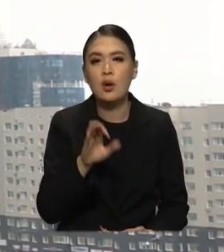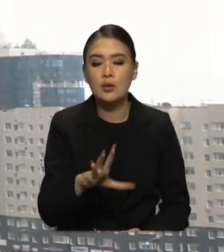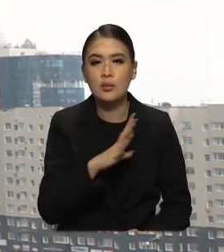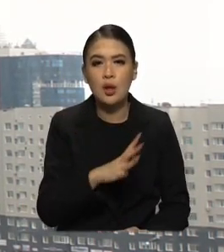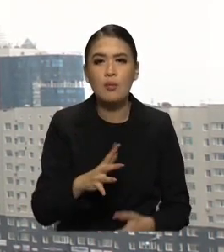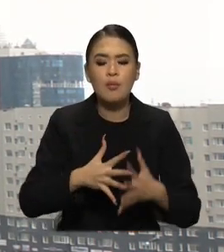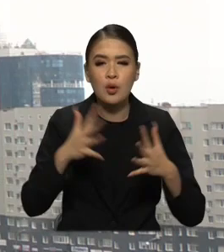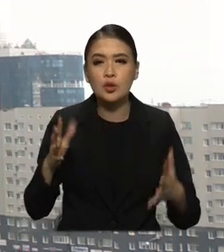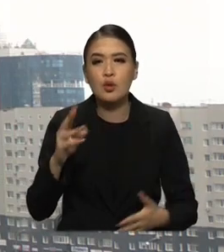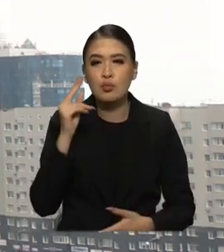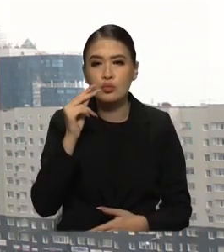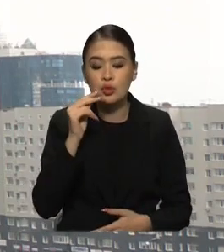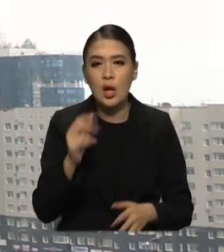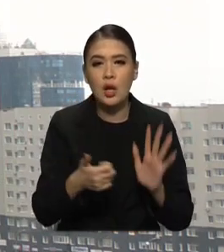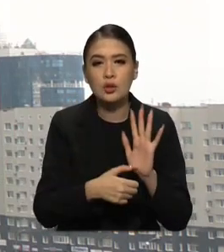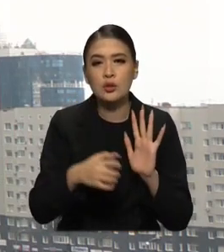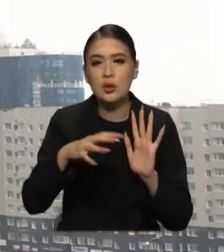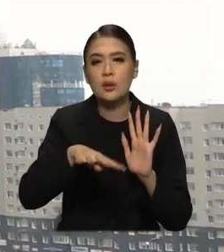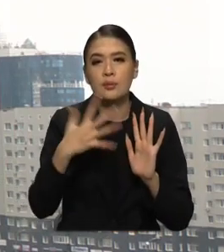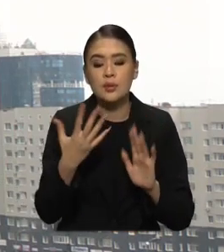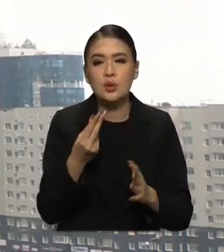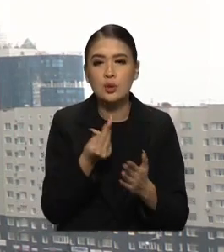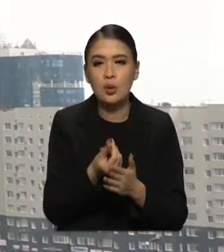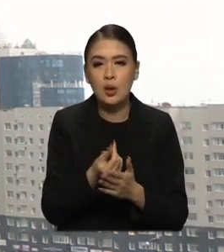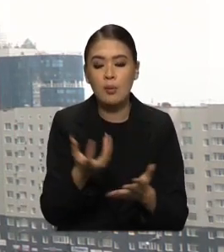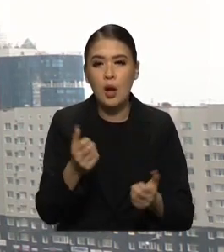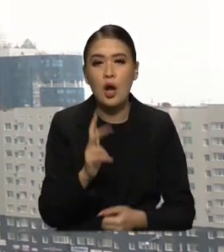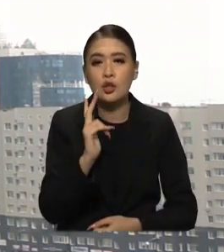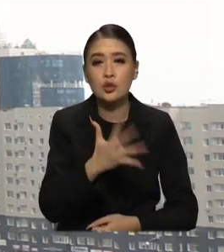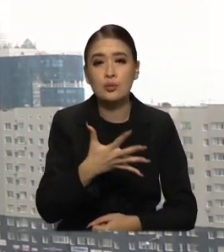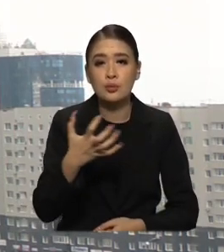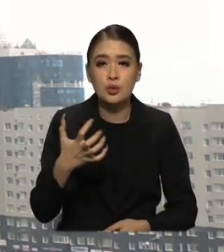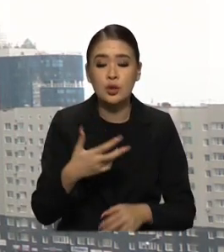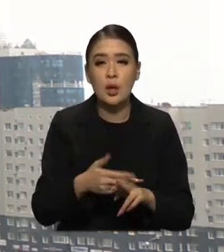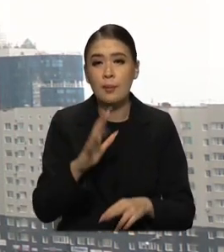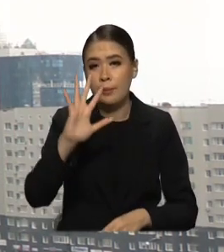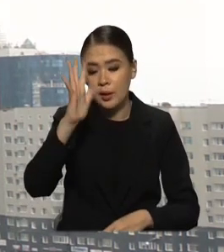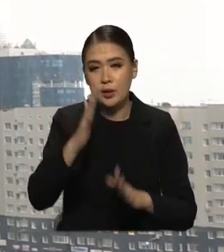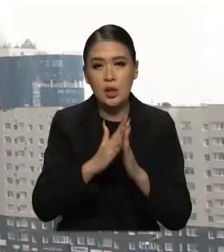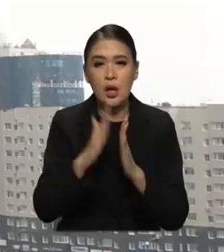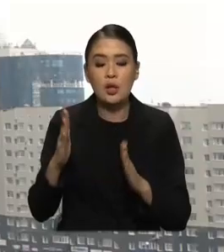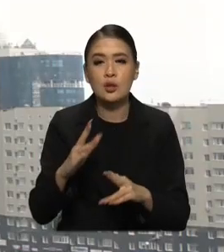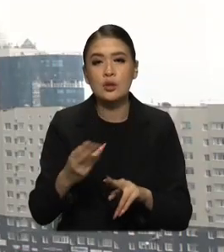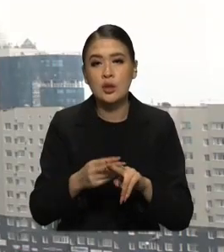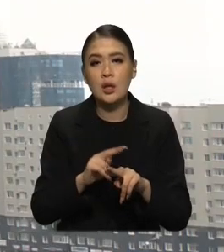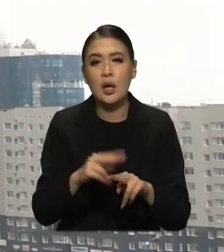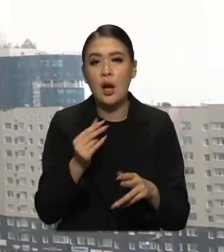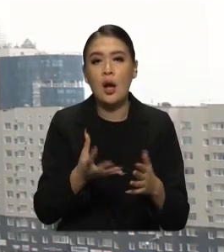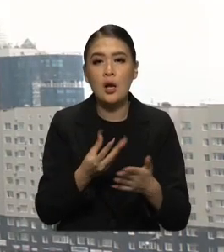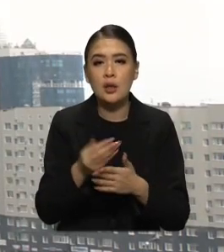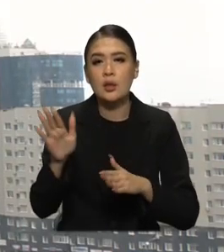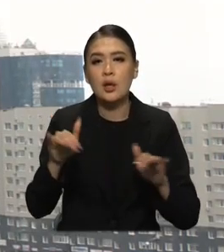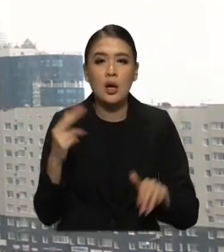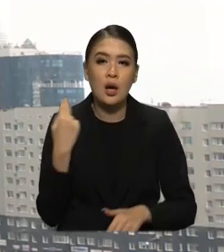адамдар. Олардың 645-і әлеуметтік төлем алушылар, ал 3500 борышкер 5 жылдан аса уақыт бойы қаржы ұйымдарының